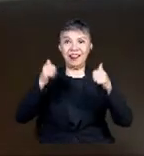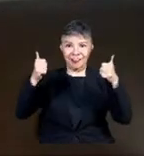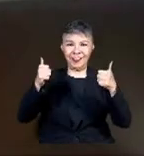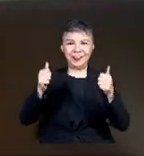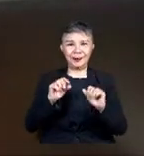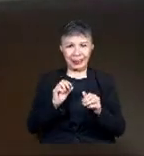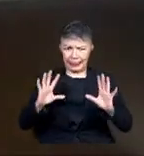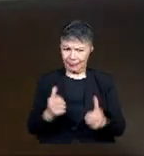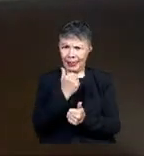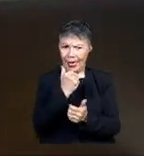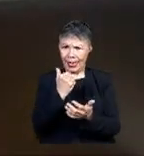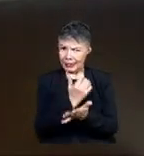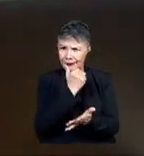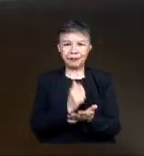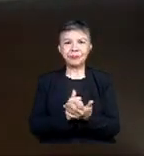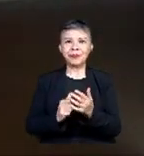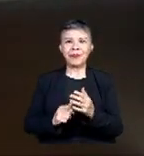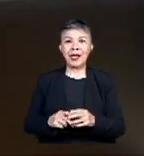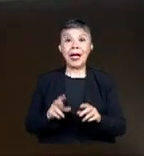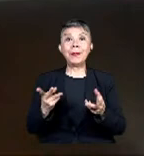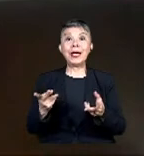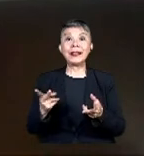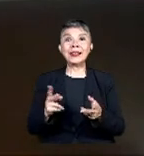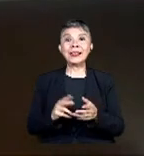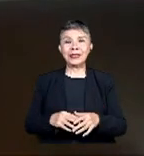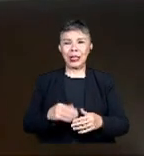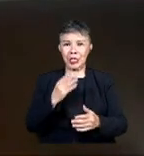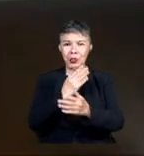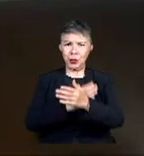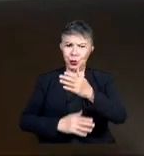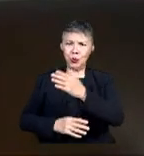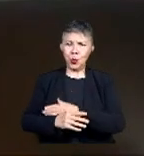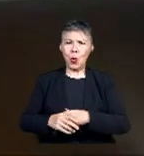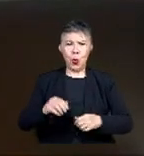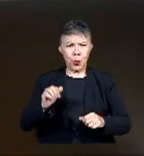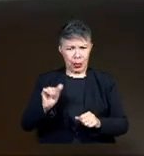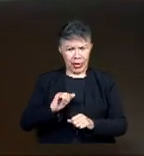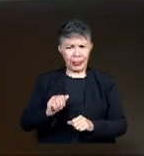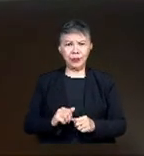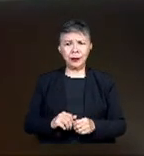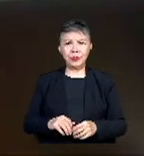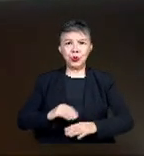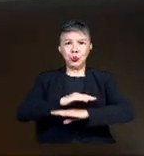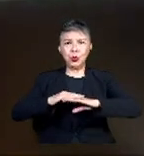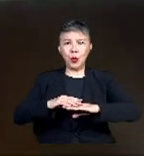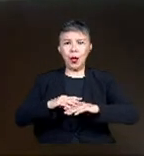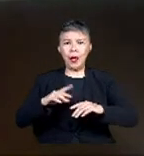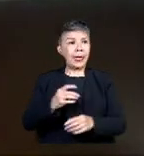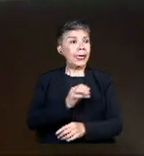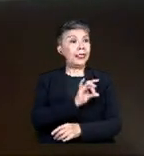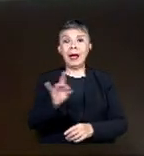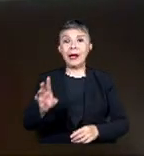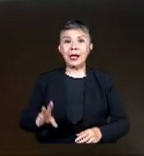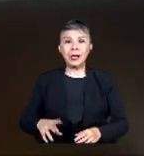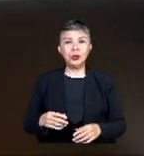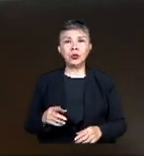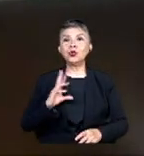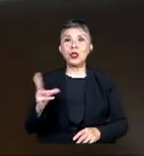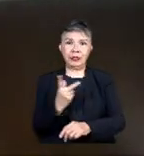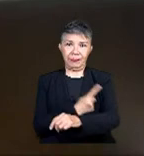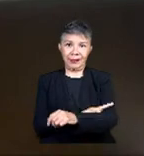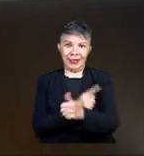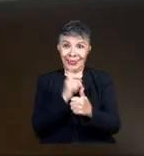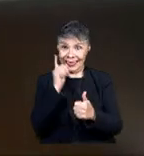prestasinya. Ya kan? Artinya penyandang disabilitas ini, atlet-atlet sebelum berangkat pun semuanya sudah